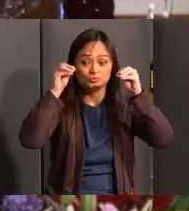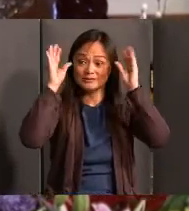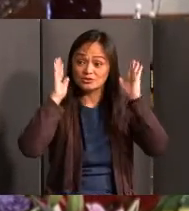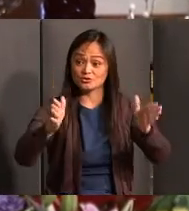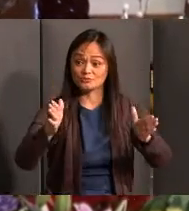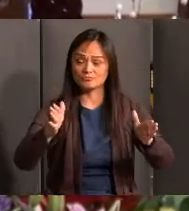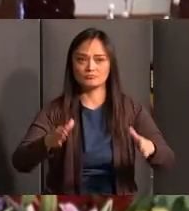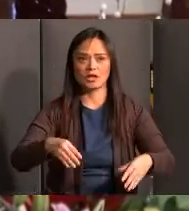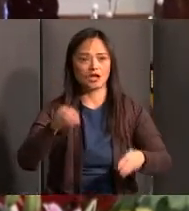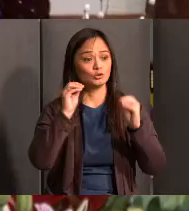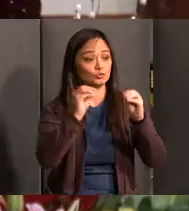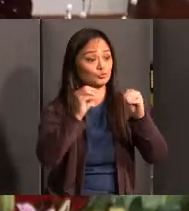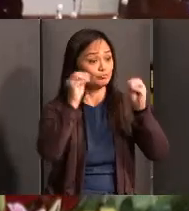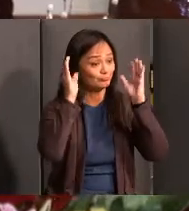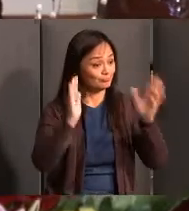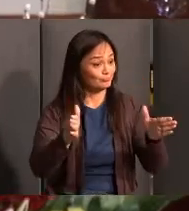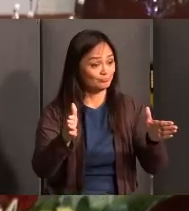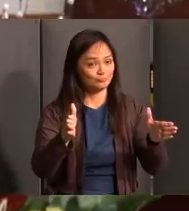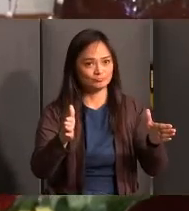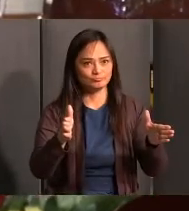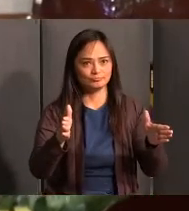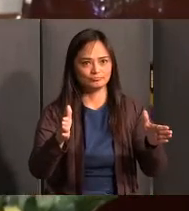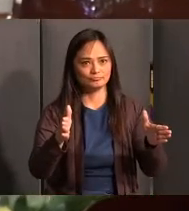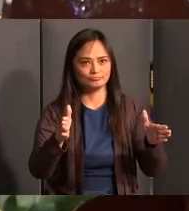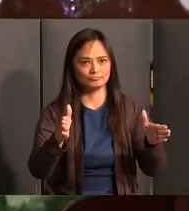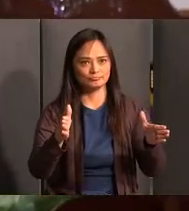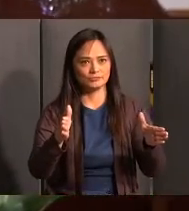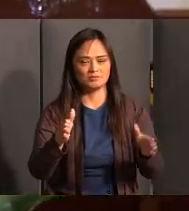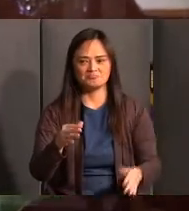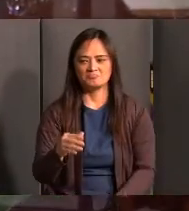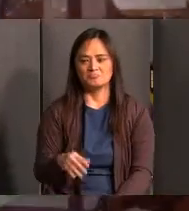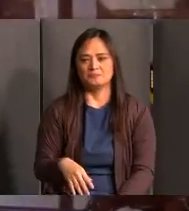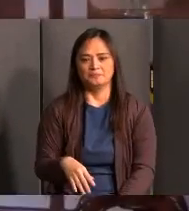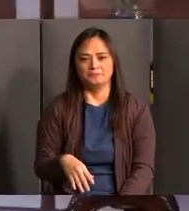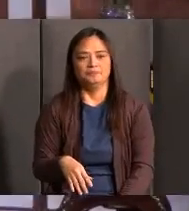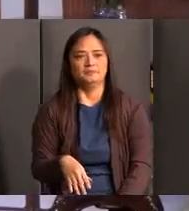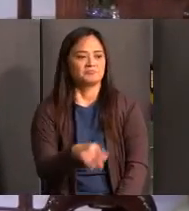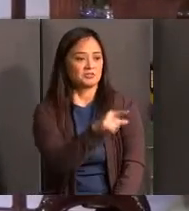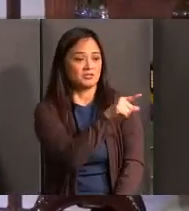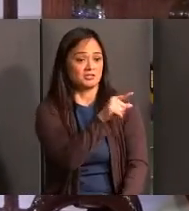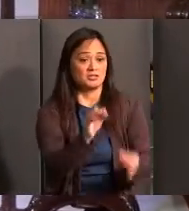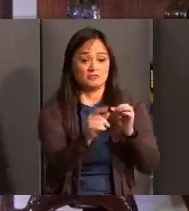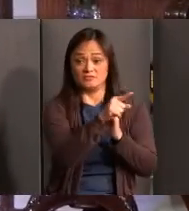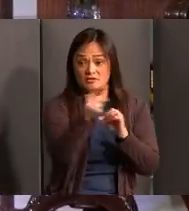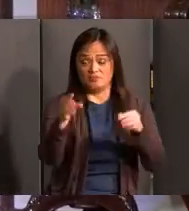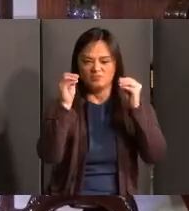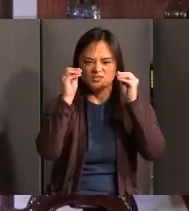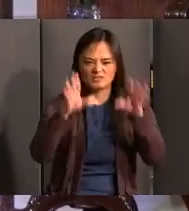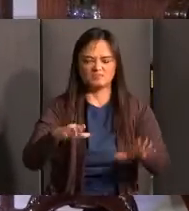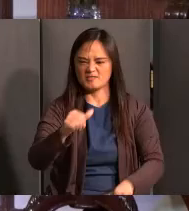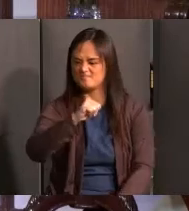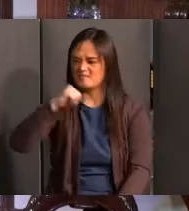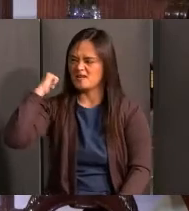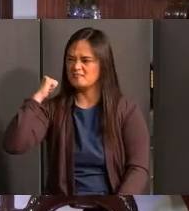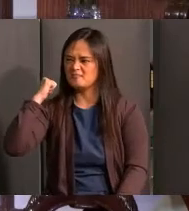Marami dito ng mga nagtuturo. Ayaw po natin na yung mga tinuturuan natin,